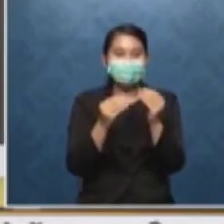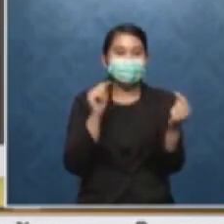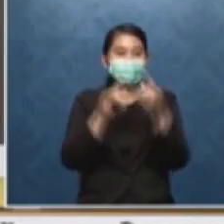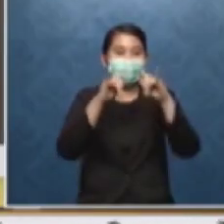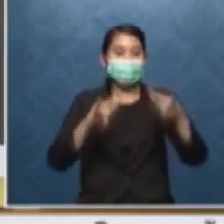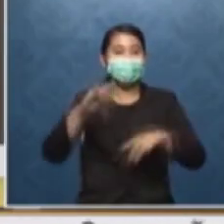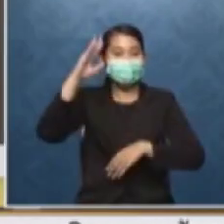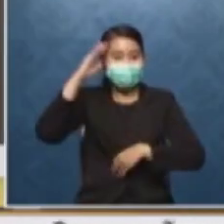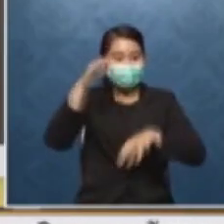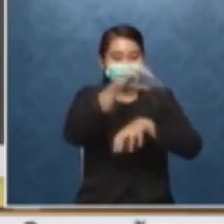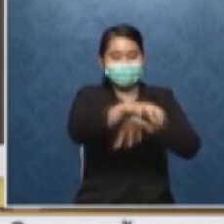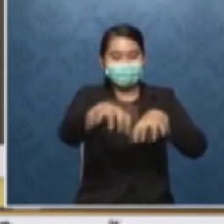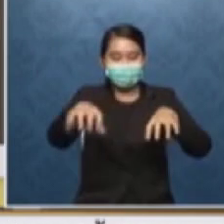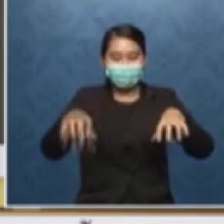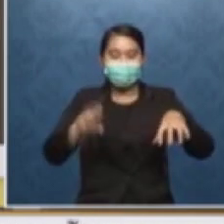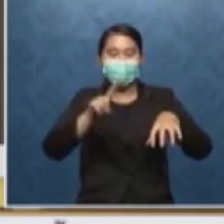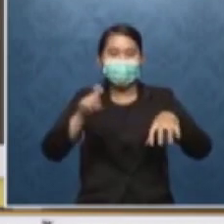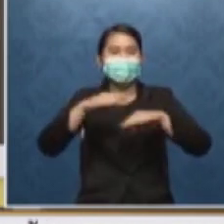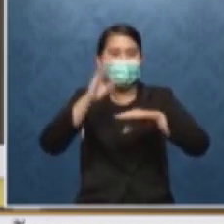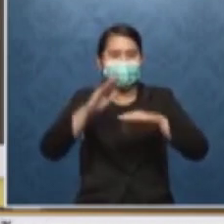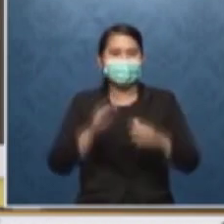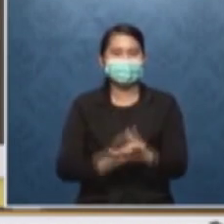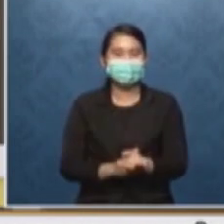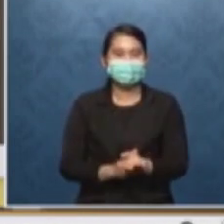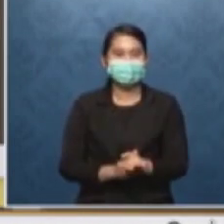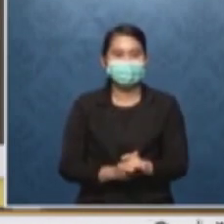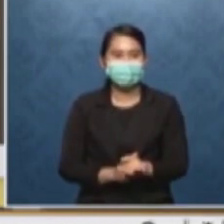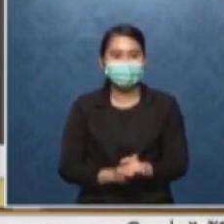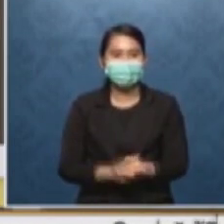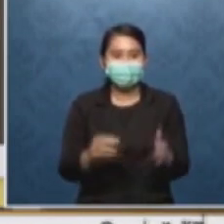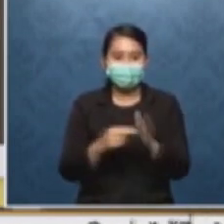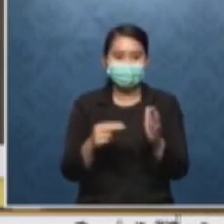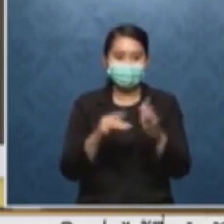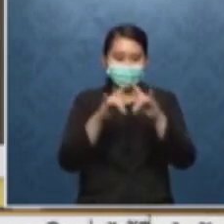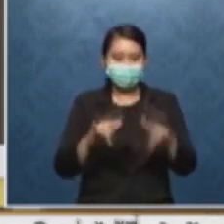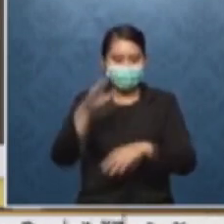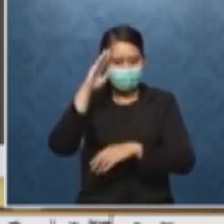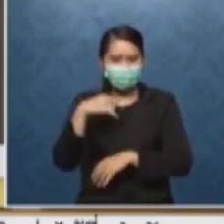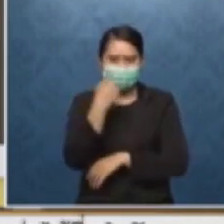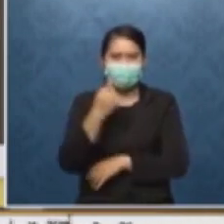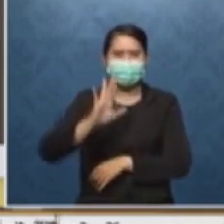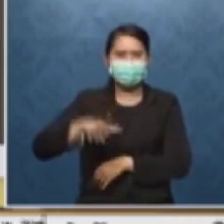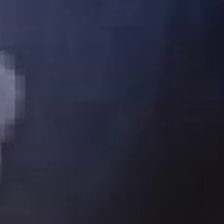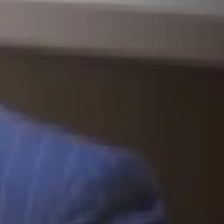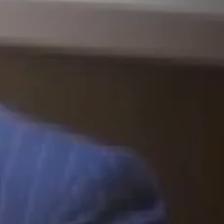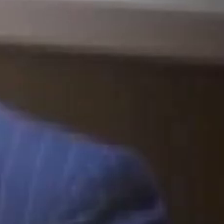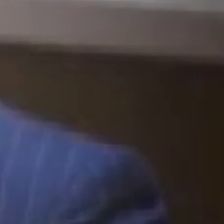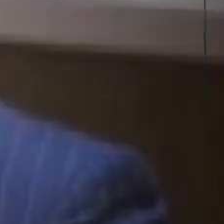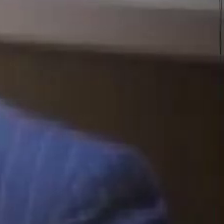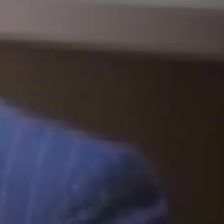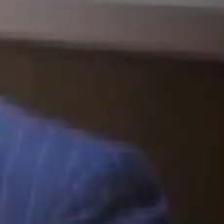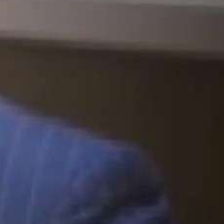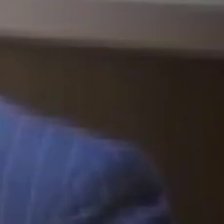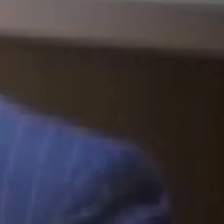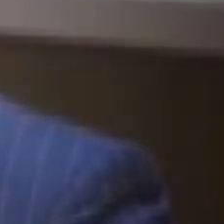ถ้าถามว่าตั้งศูนย์ศูนย์การเรียนรู้โคกหนองนาโมเดลในค่ายทหาร 157แห่งใครฟื้นใครฟูครับ